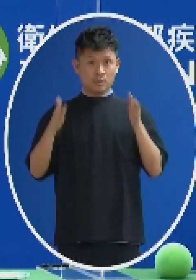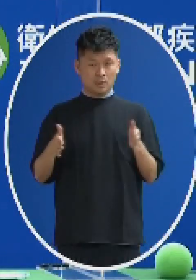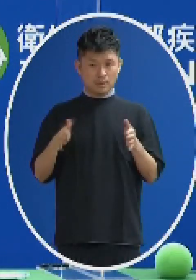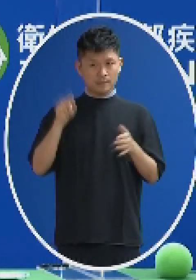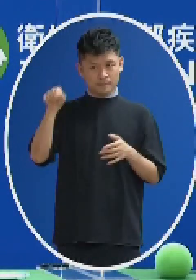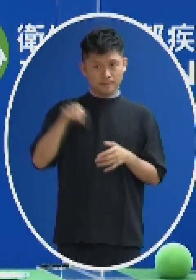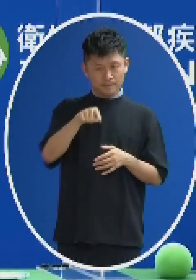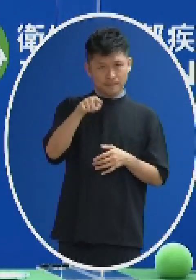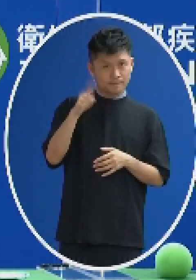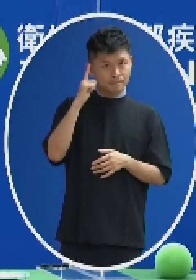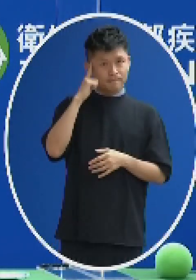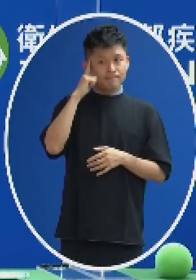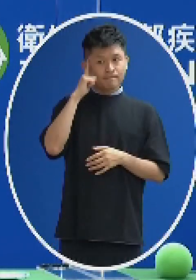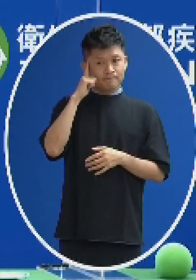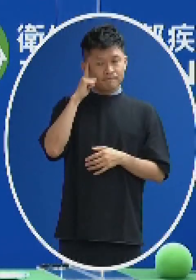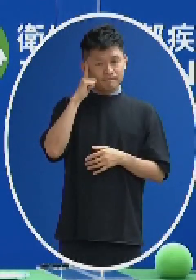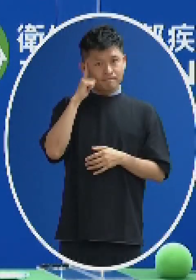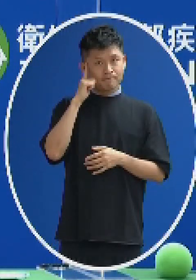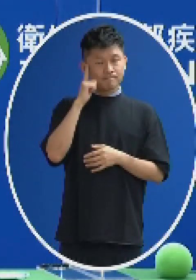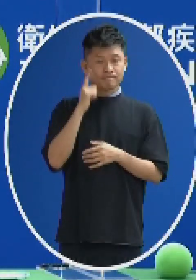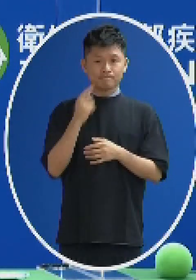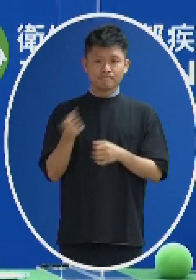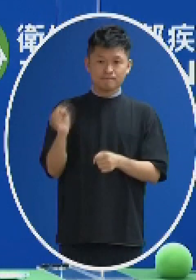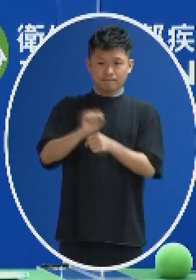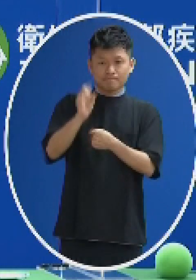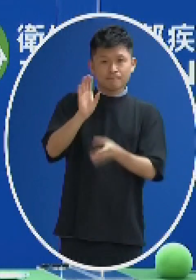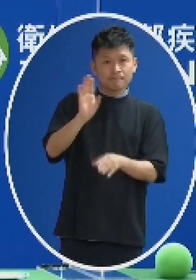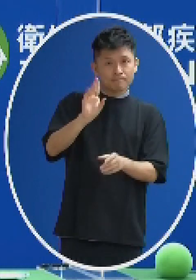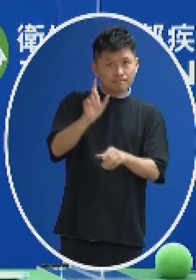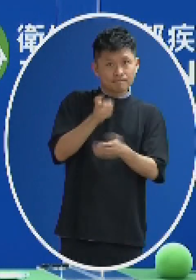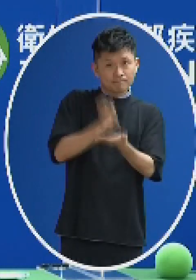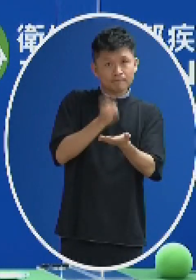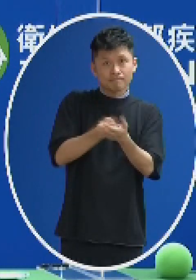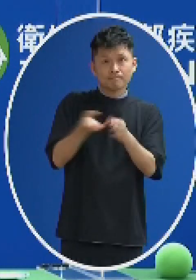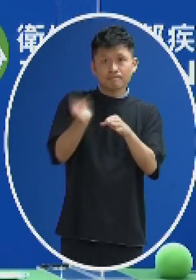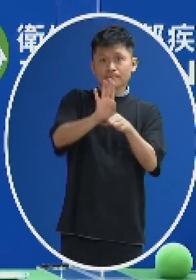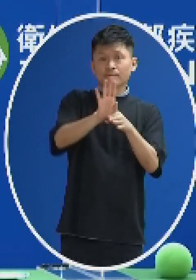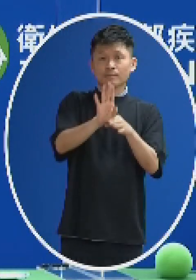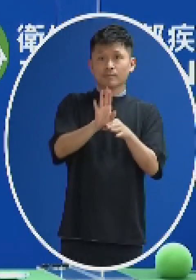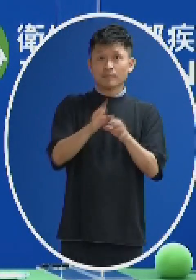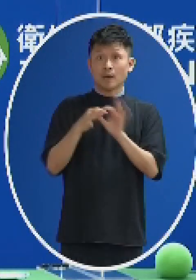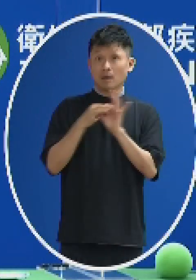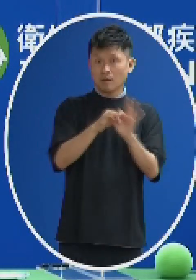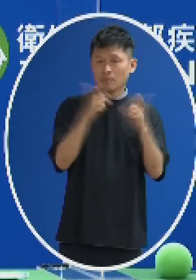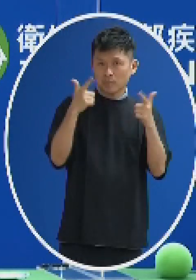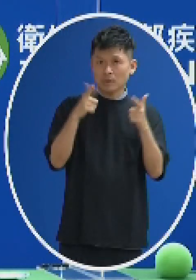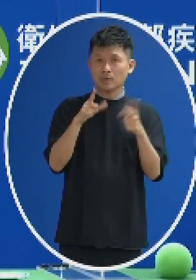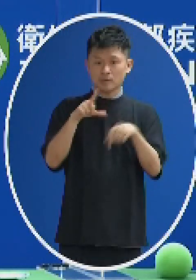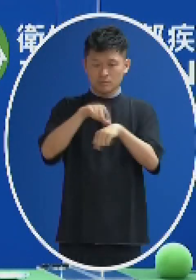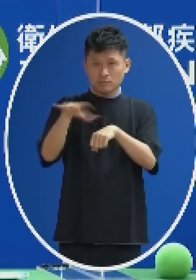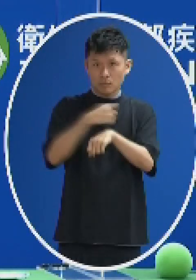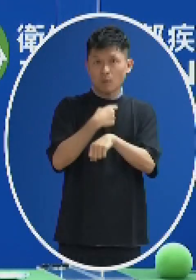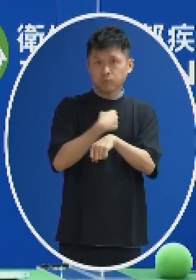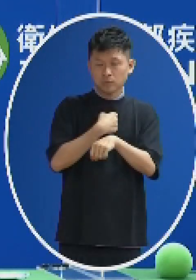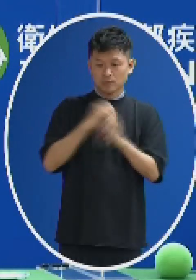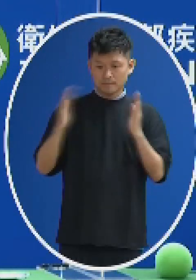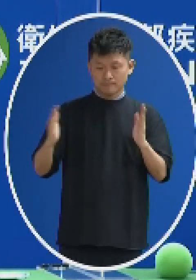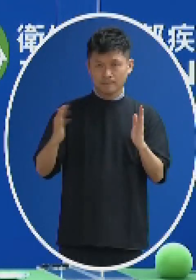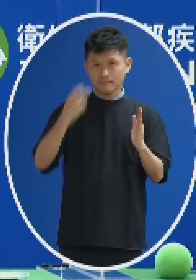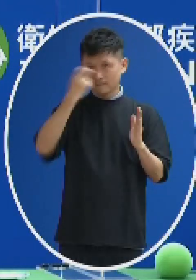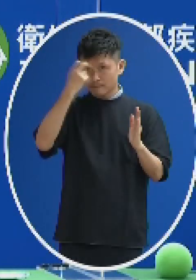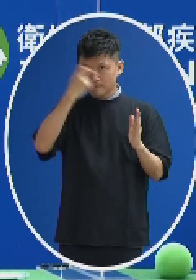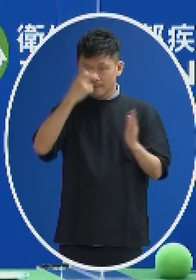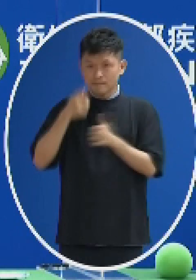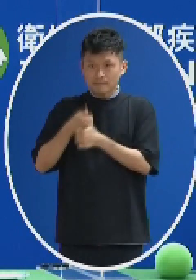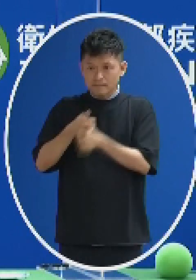延。那加延并不是说永远就这样延下去，是要这样争取一个时间来检视我们相关